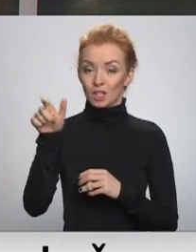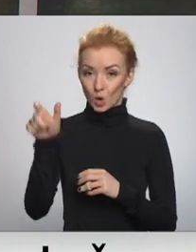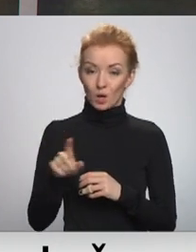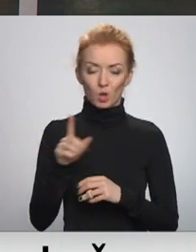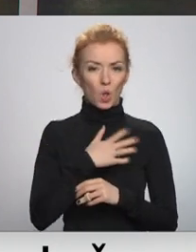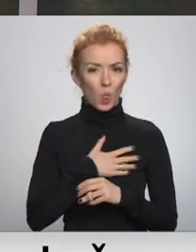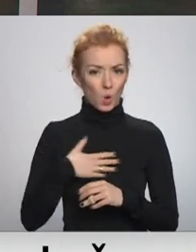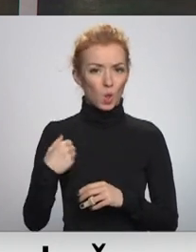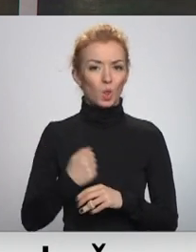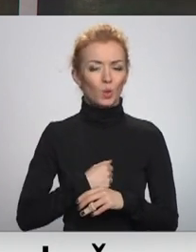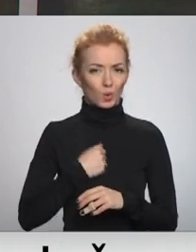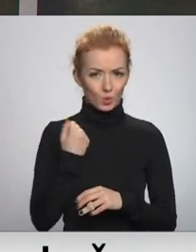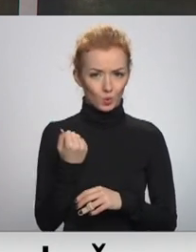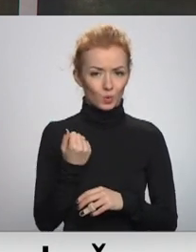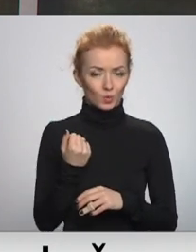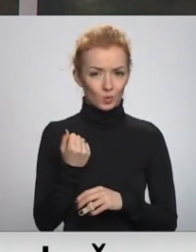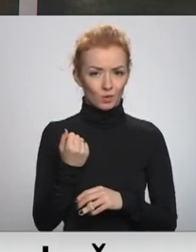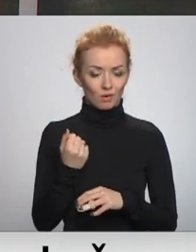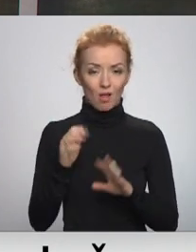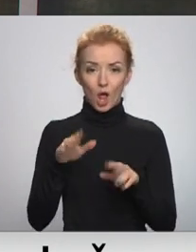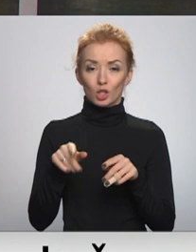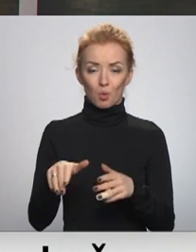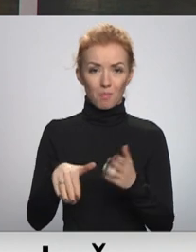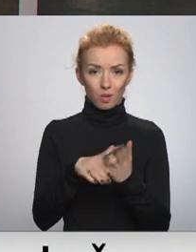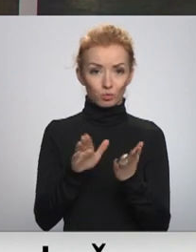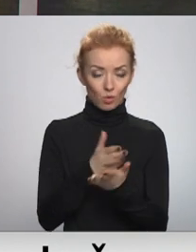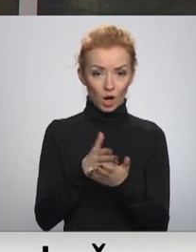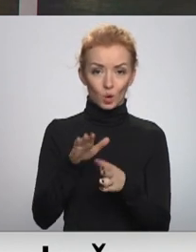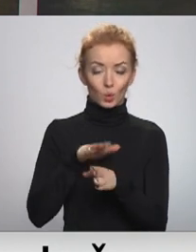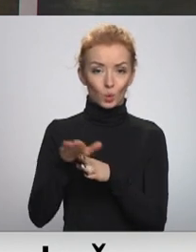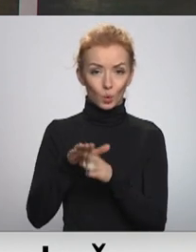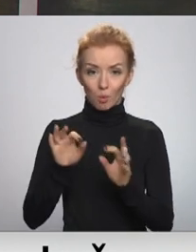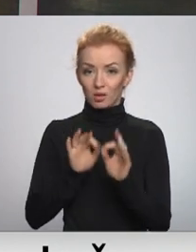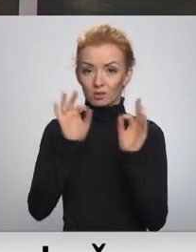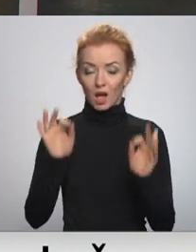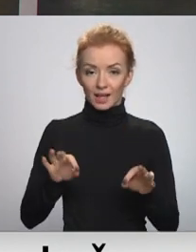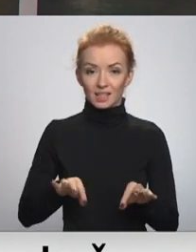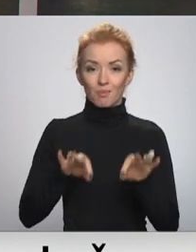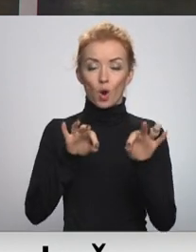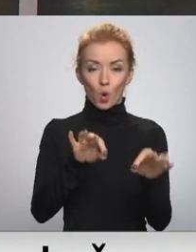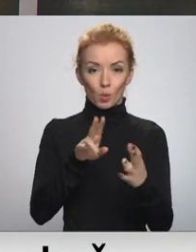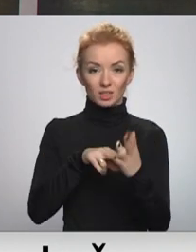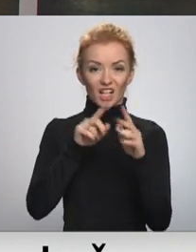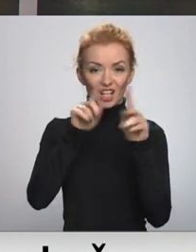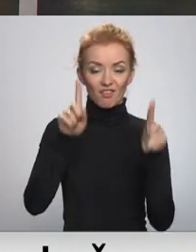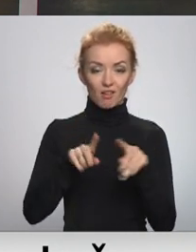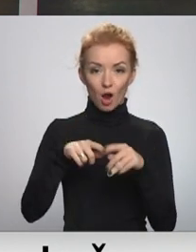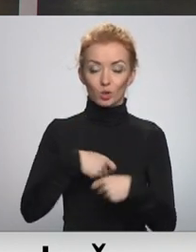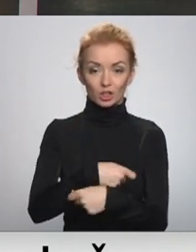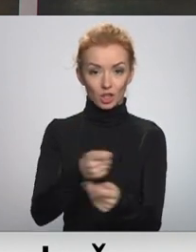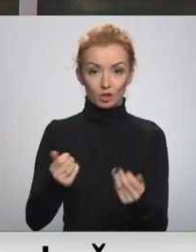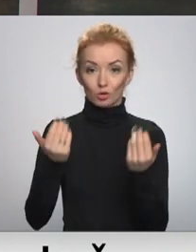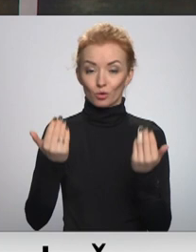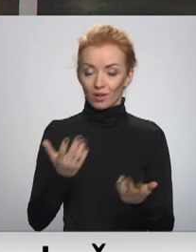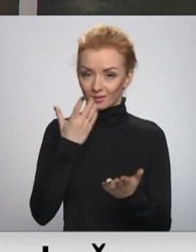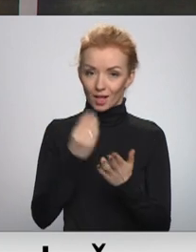ir visai grūti. Lai jautājumu risinātu, Tukuma novadā sākta izbraukuma certifikātu izsniegšana. Šodien